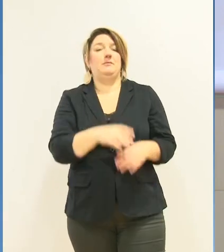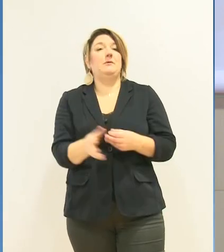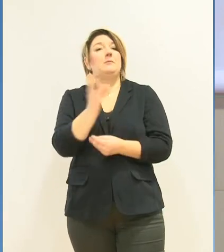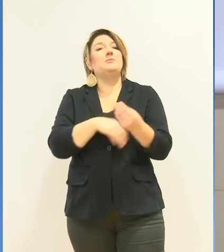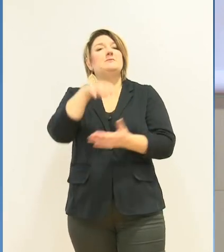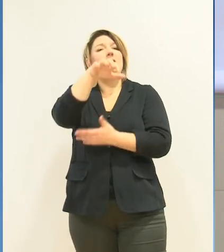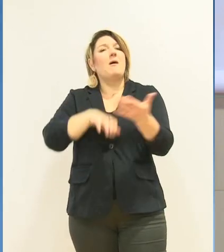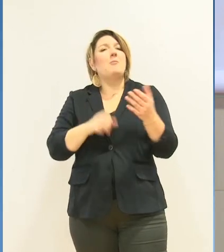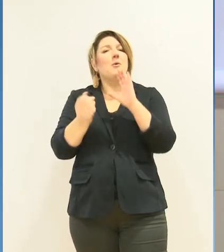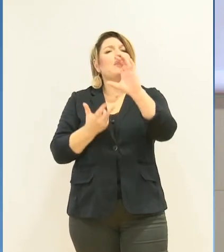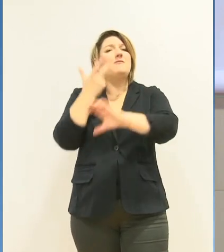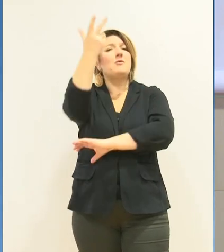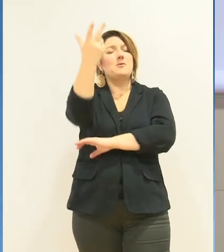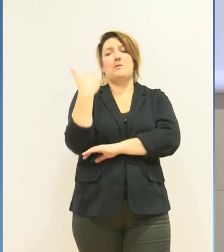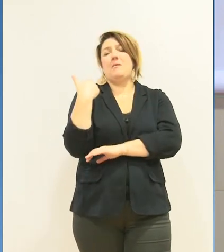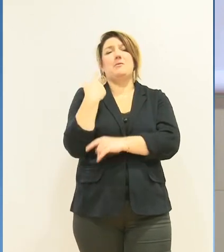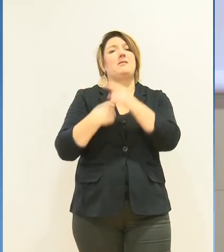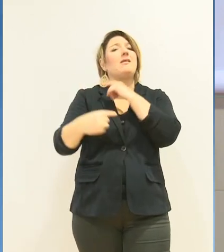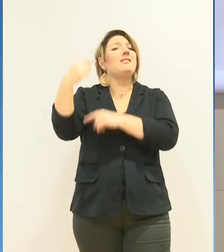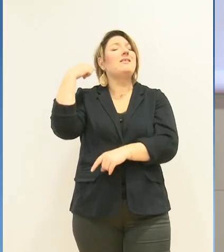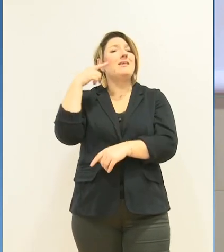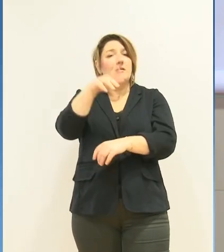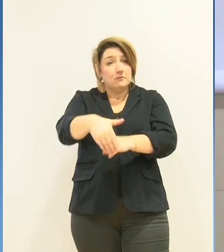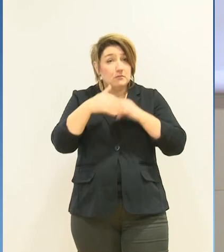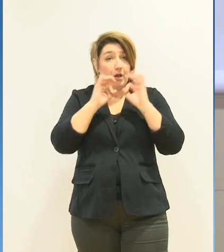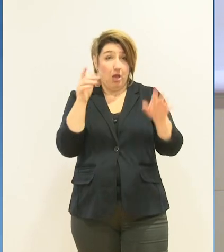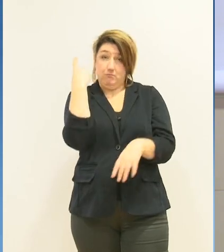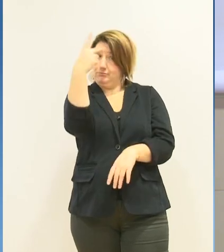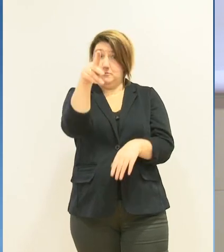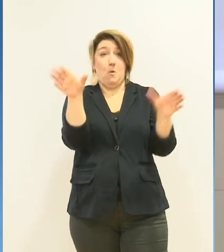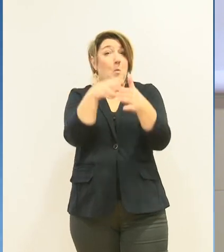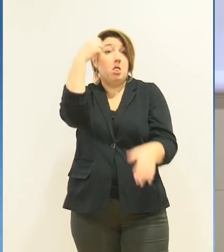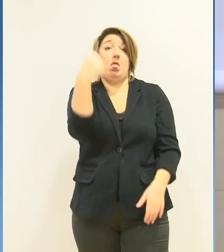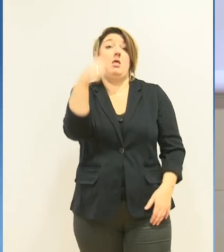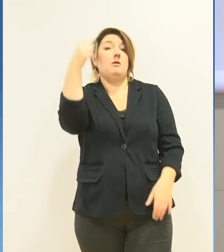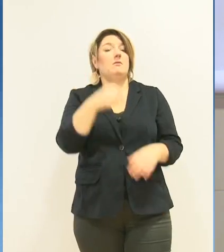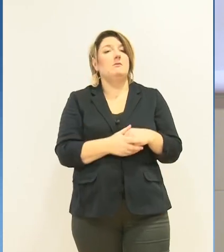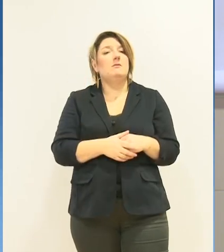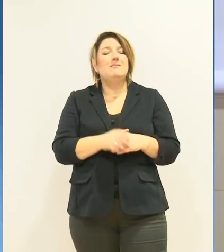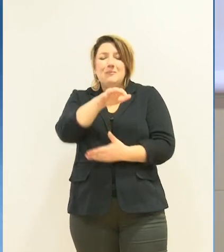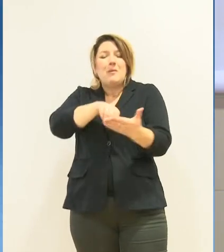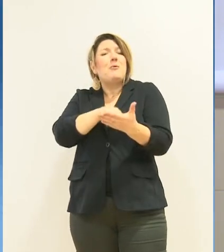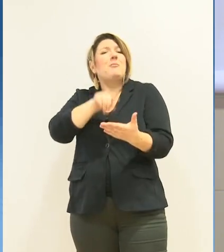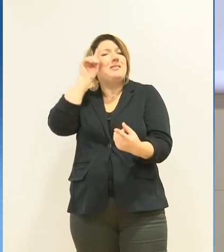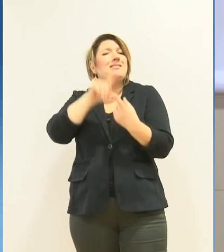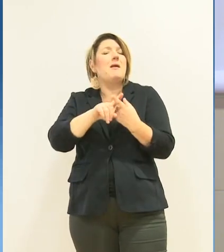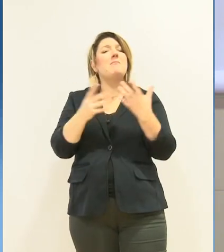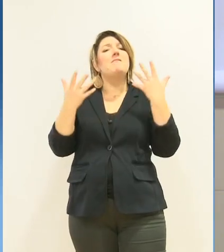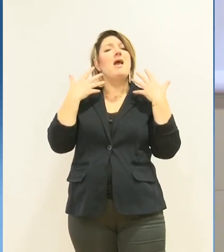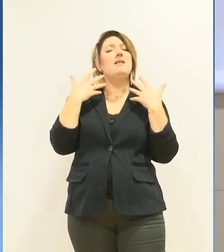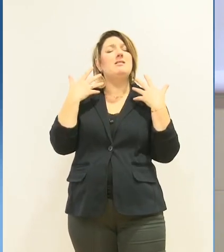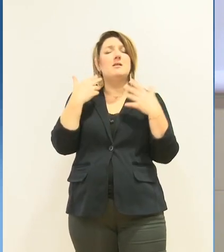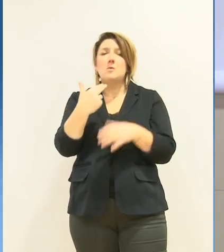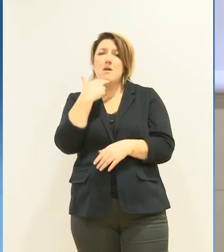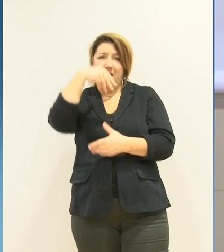rapport développement durable dédié en partie à la qualité de l'air intérieur maniez ainsi